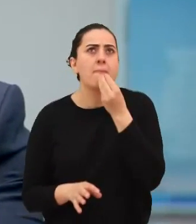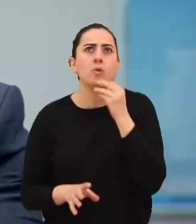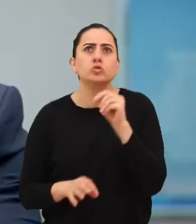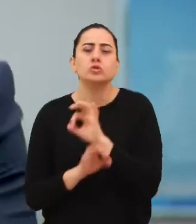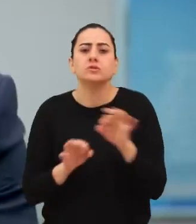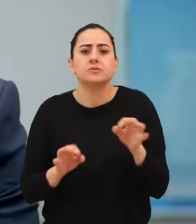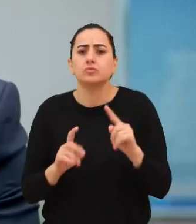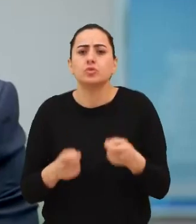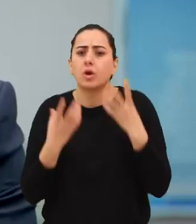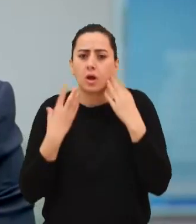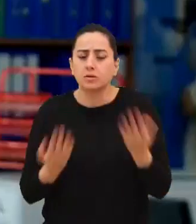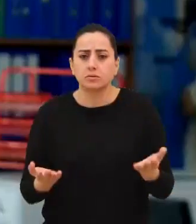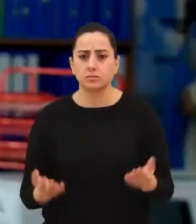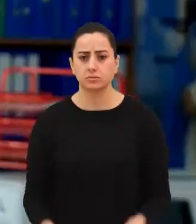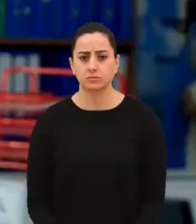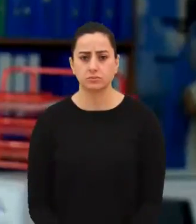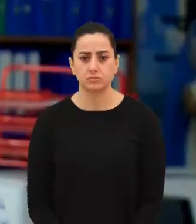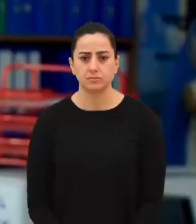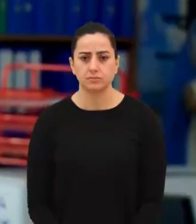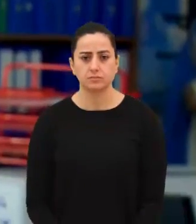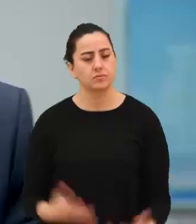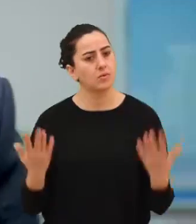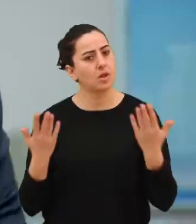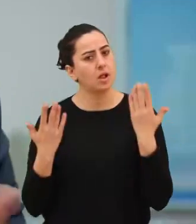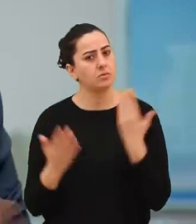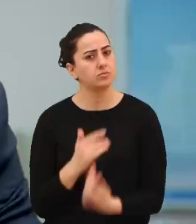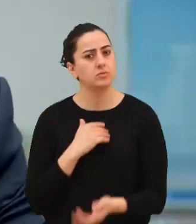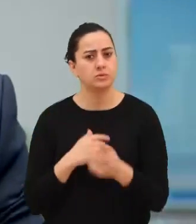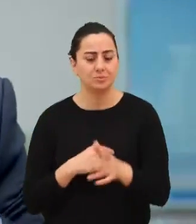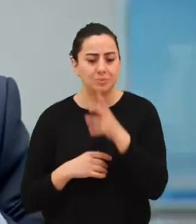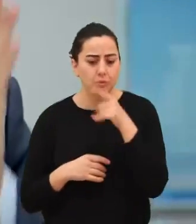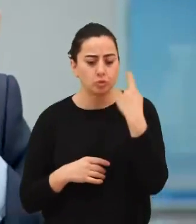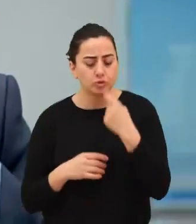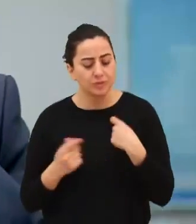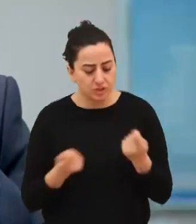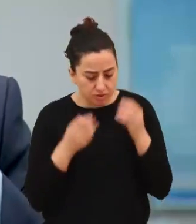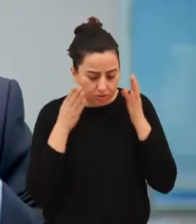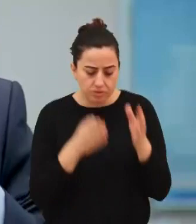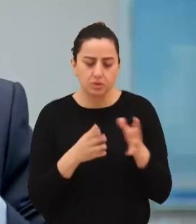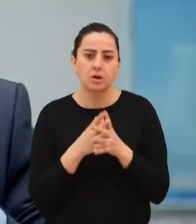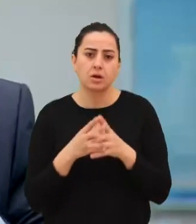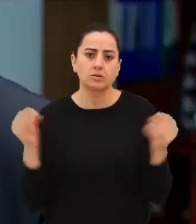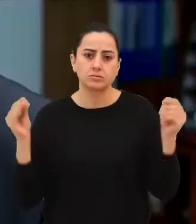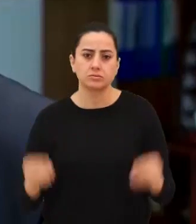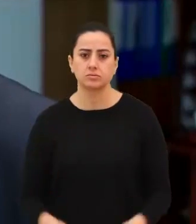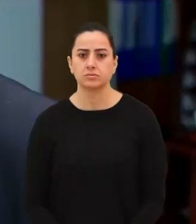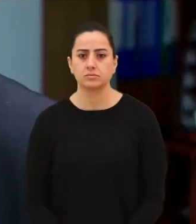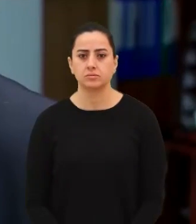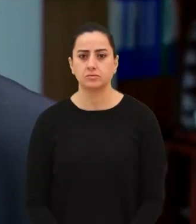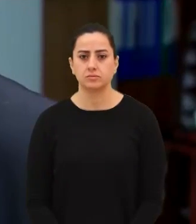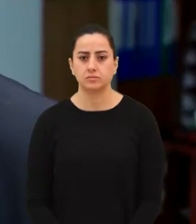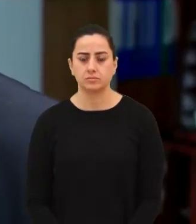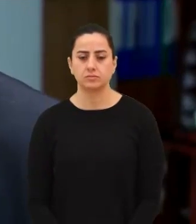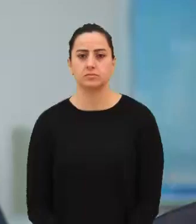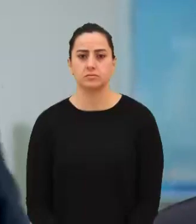oluyor. Nasıl oluyor abicim? Allah'ım yarabbim. Ya bilmece yüzünden iş konsantrasyonumuz kalmadı ya. Allah